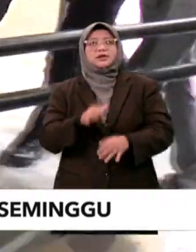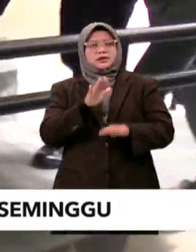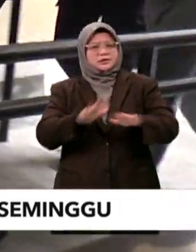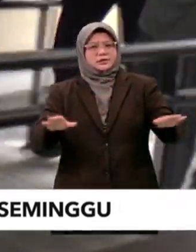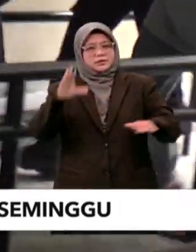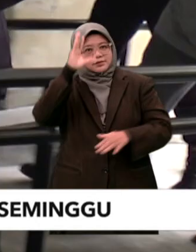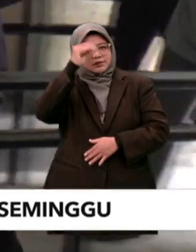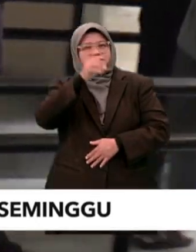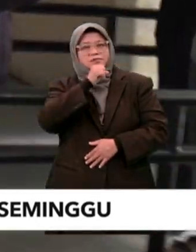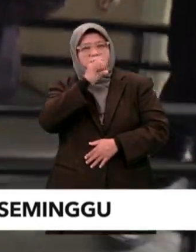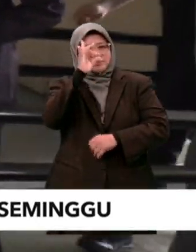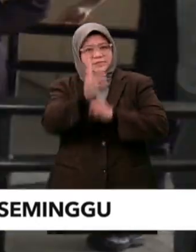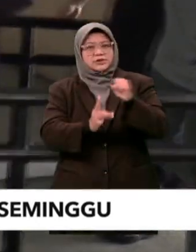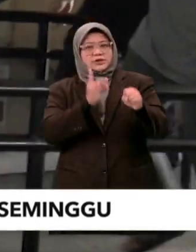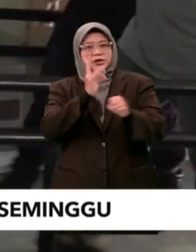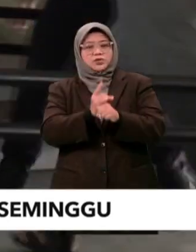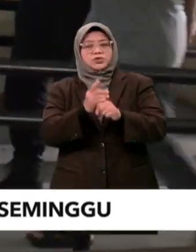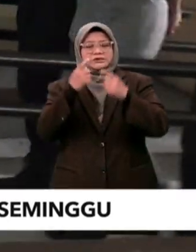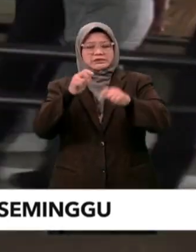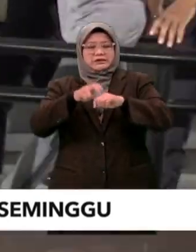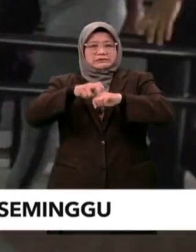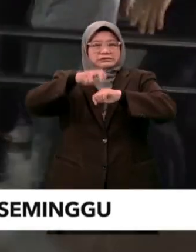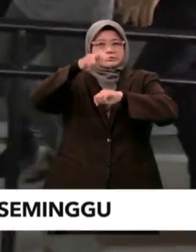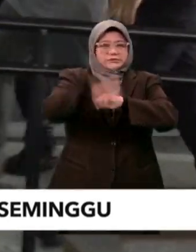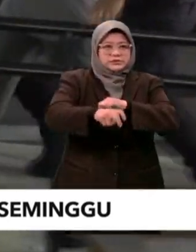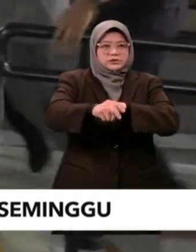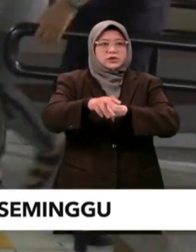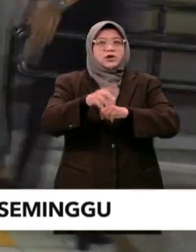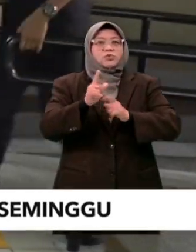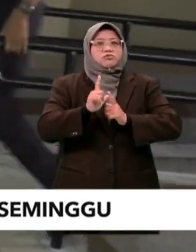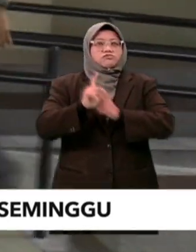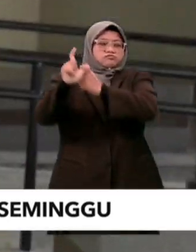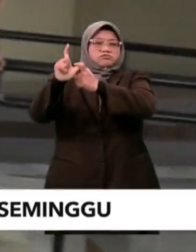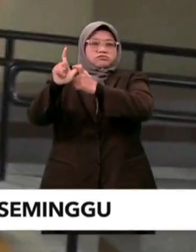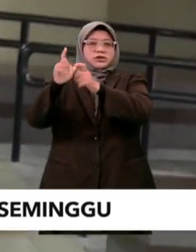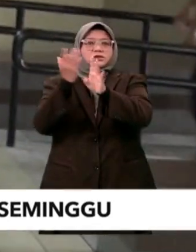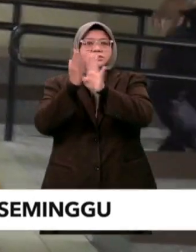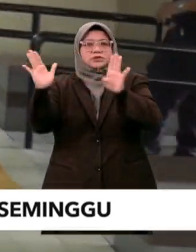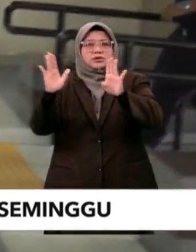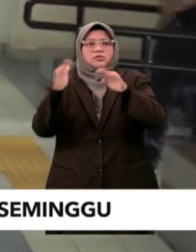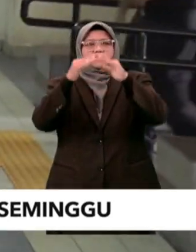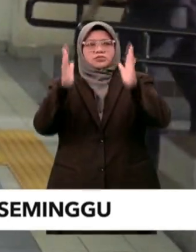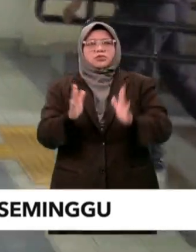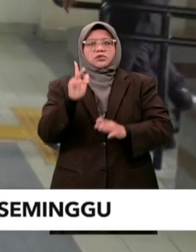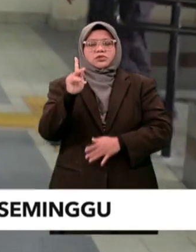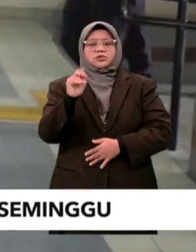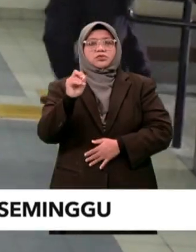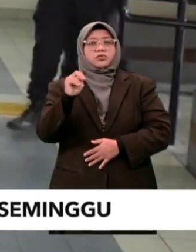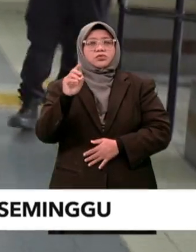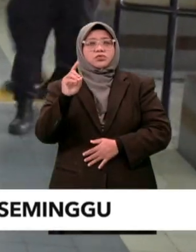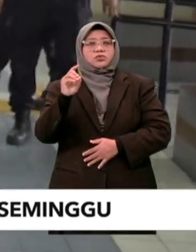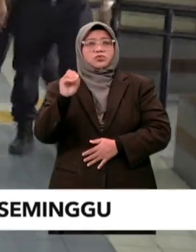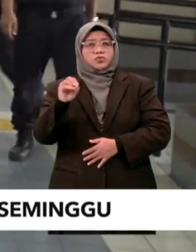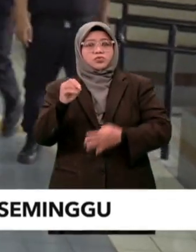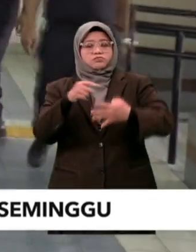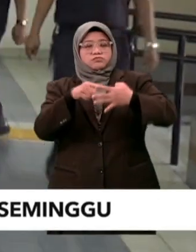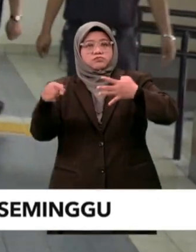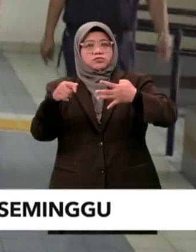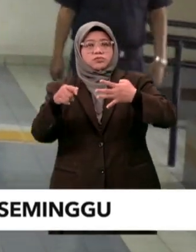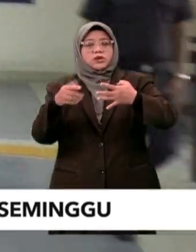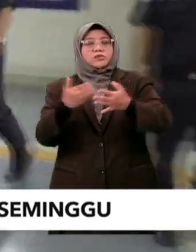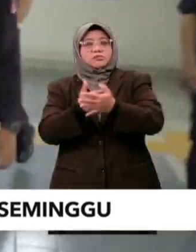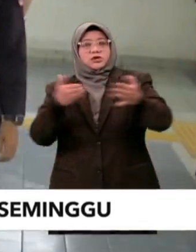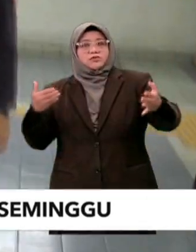berusia 8 tahun coba terjun dan melarikan diri dari tingkat sebuah kolam ini 4 tingkat sebelum Bomba